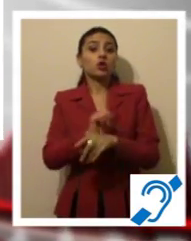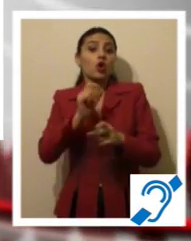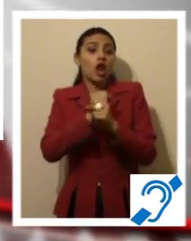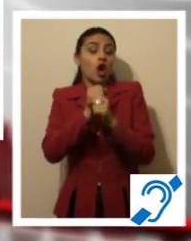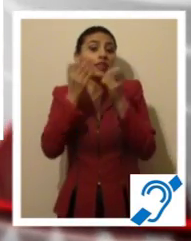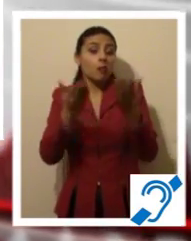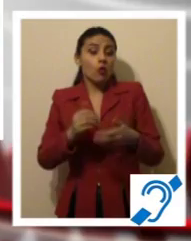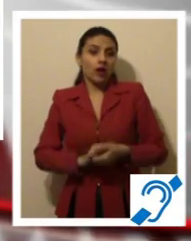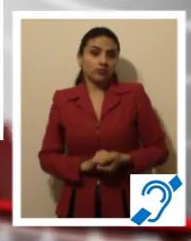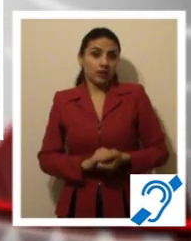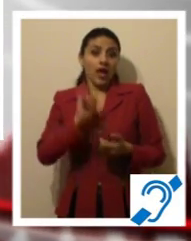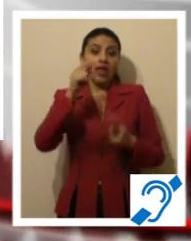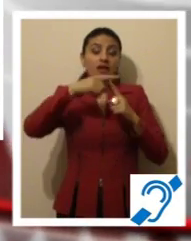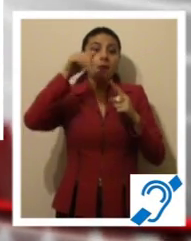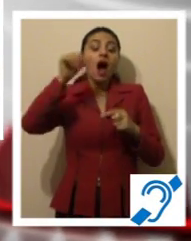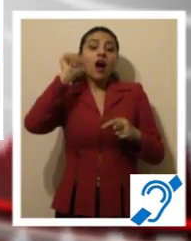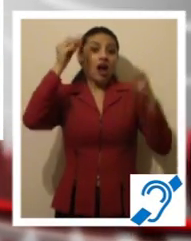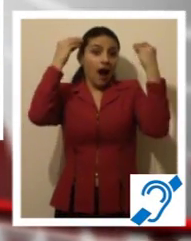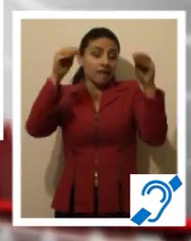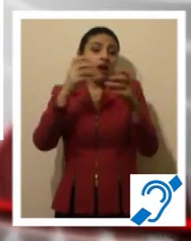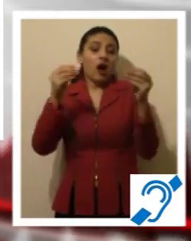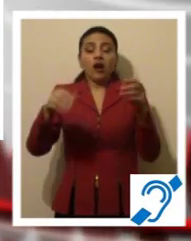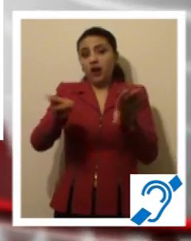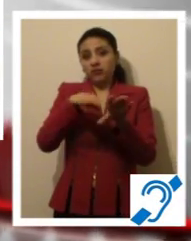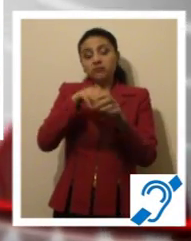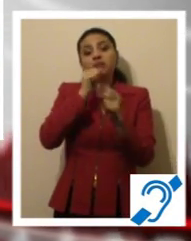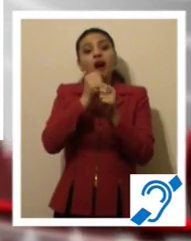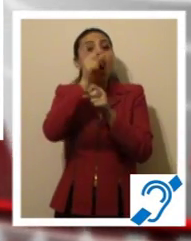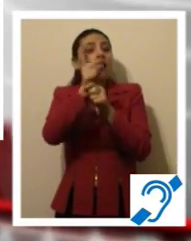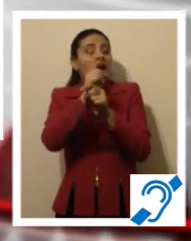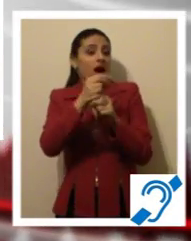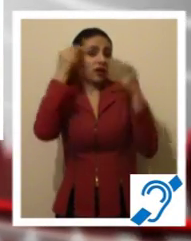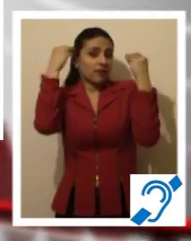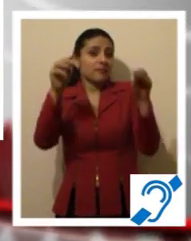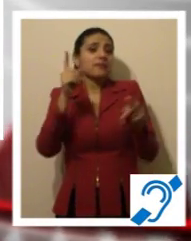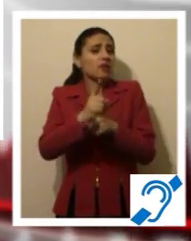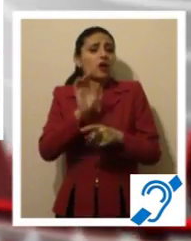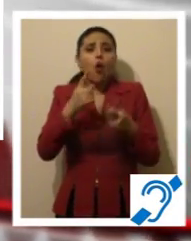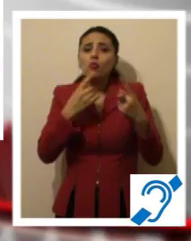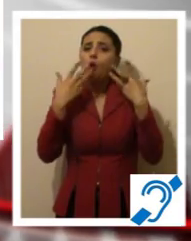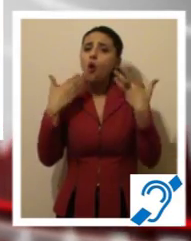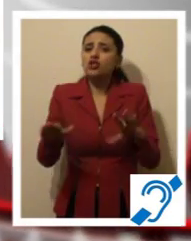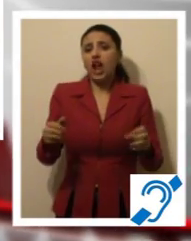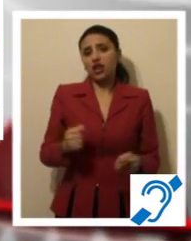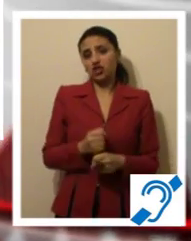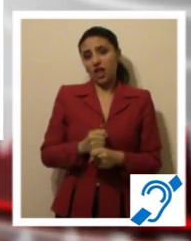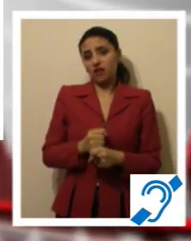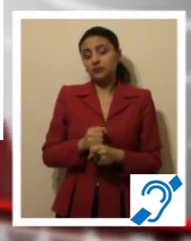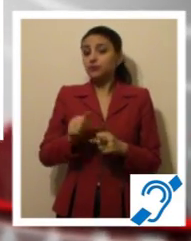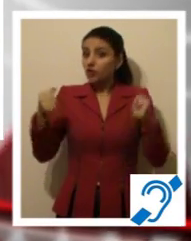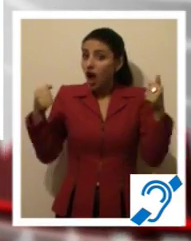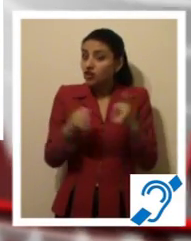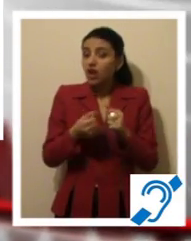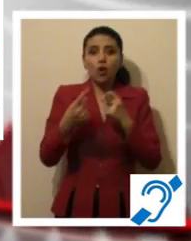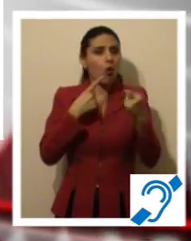lucru. ITM Argeș avertizează că angajatorii au obligația de a comunica orice accident care se produce în unitate, necomunicarea